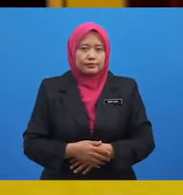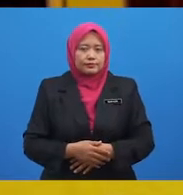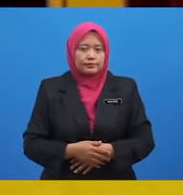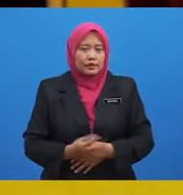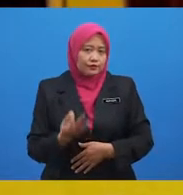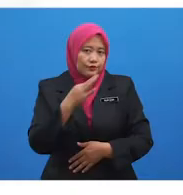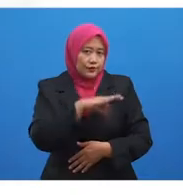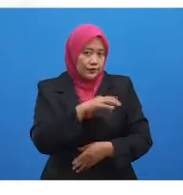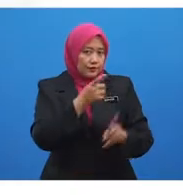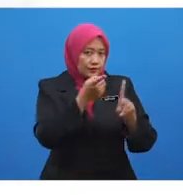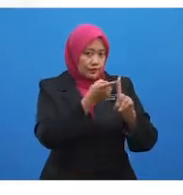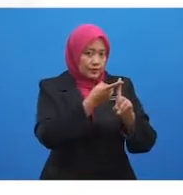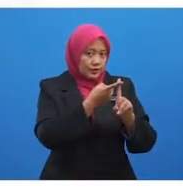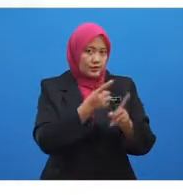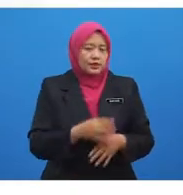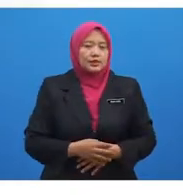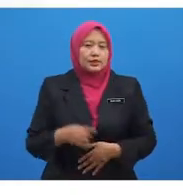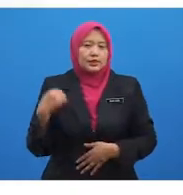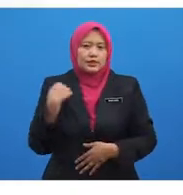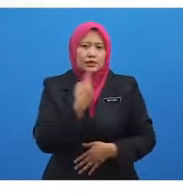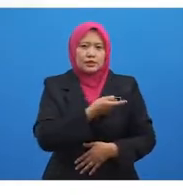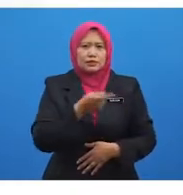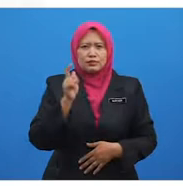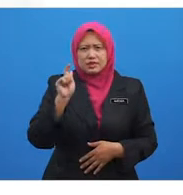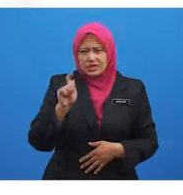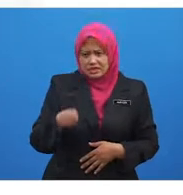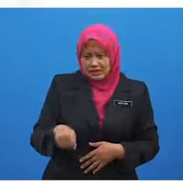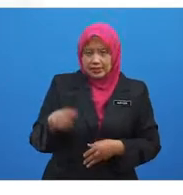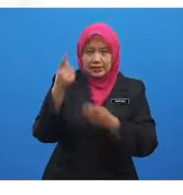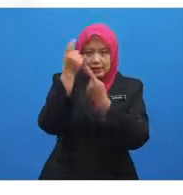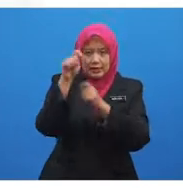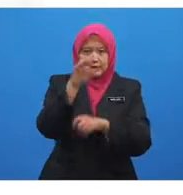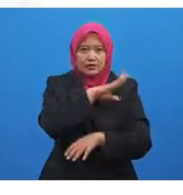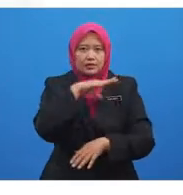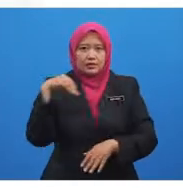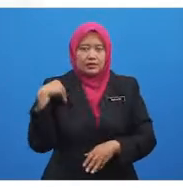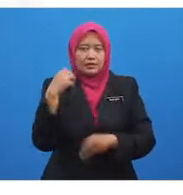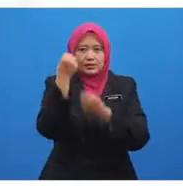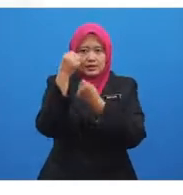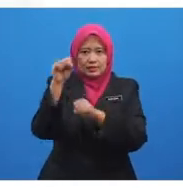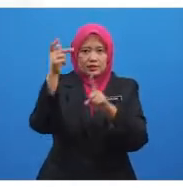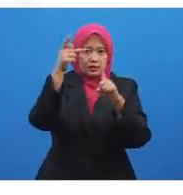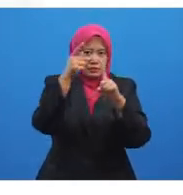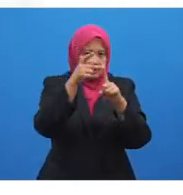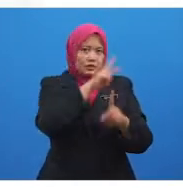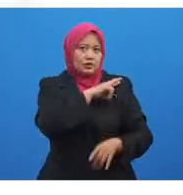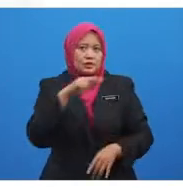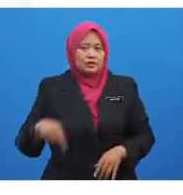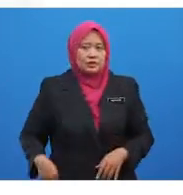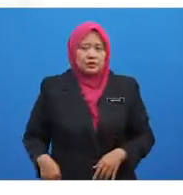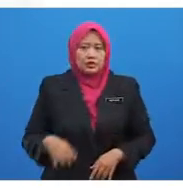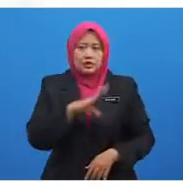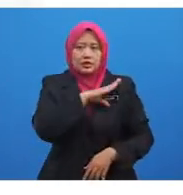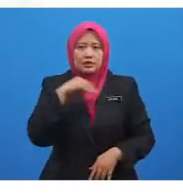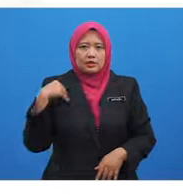pertama ialah kita mestilah taat dan setia kepada raja dan menjalankan